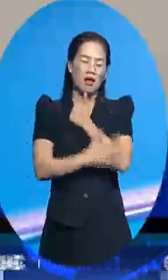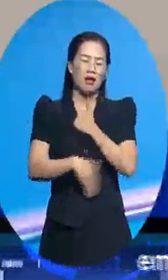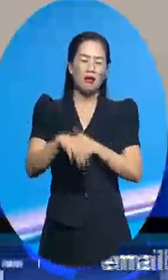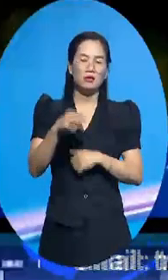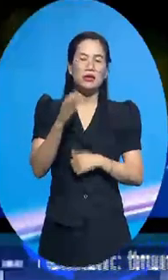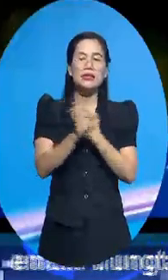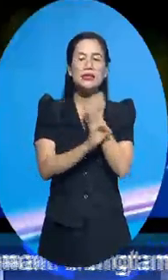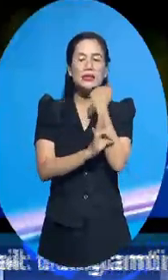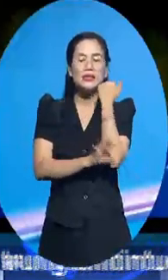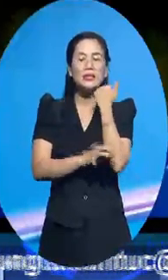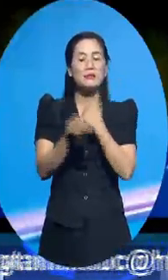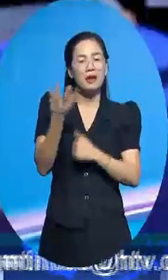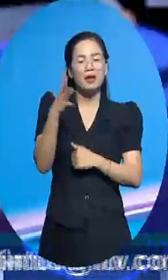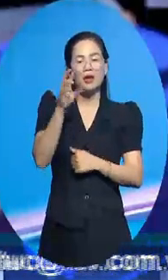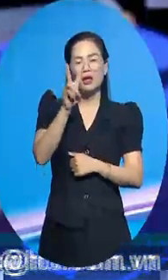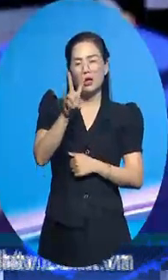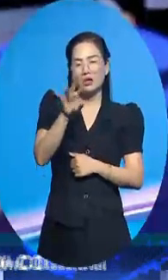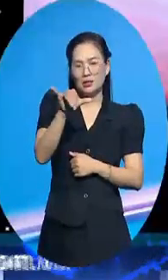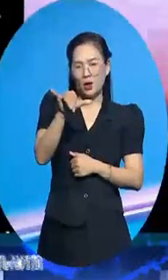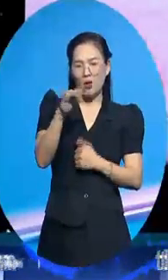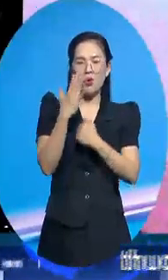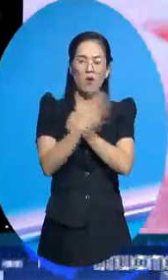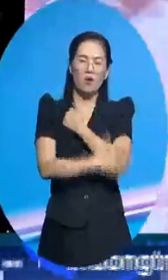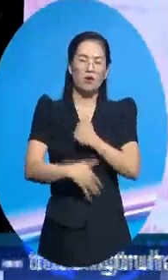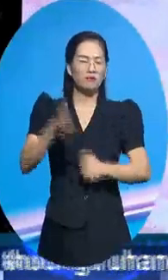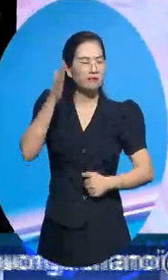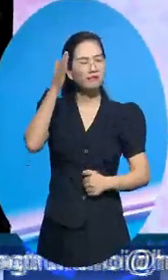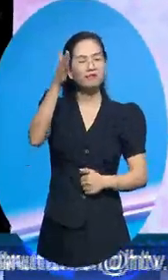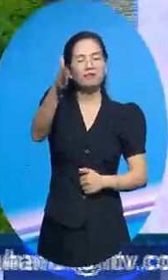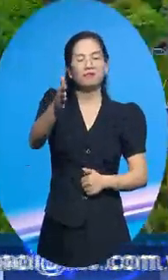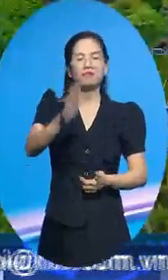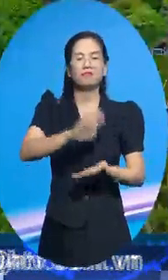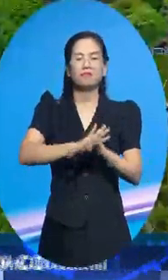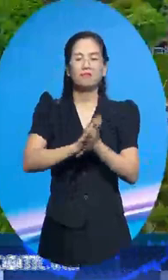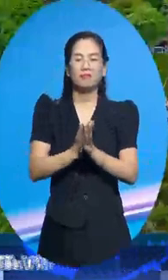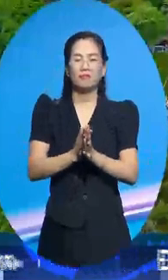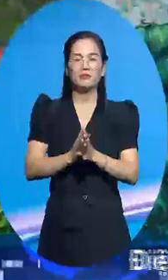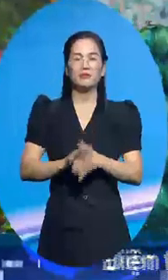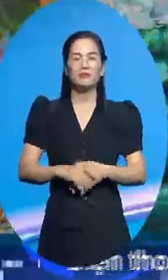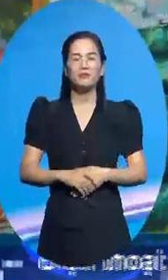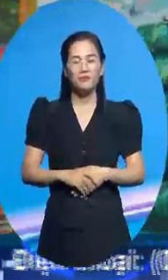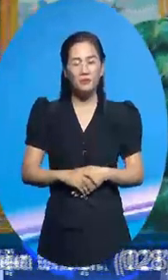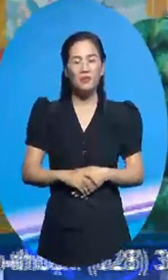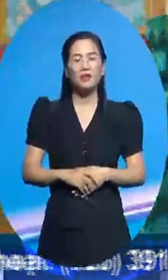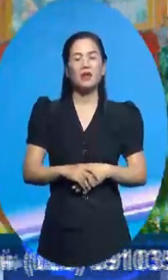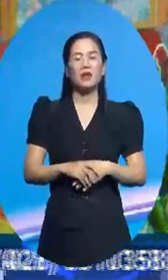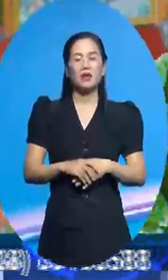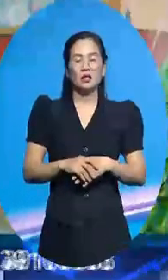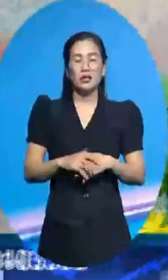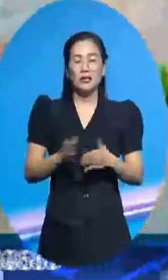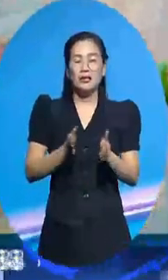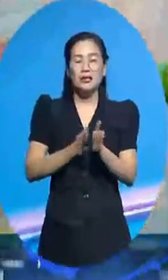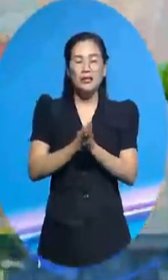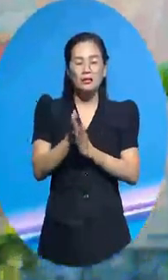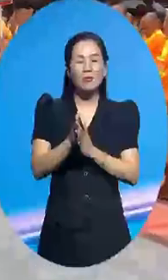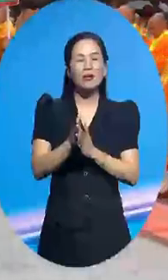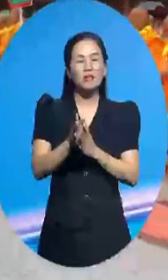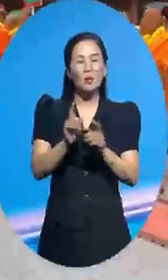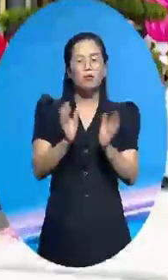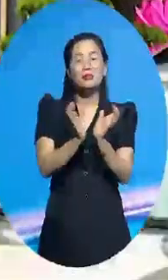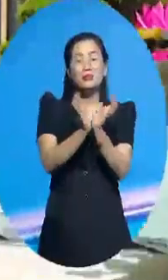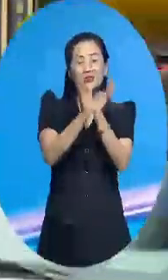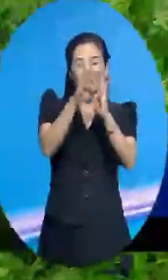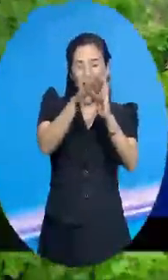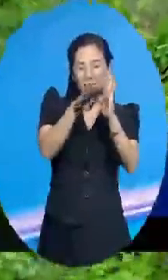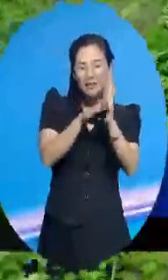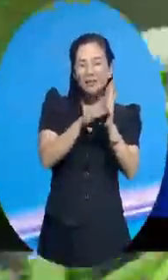tỉnh thành và thành phố và sẽ phủ khắp Việt Nam trong thời gian tới. nằm trong chuỗi các sự kiện chào mừng Đại lễ Vê-sác Liên Hợp